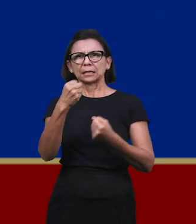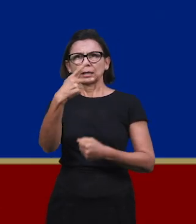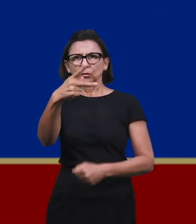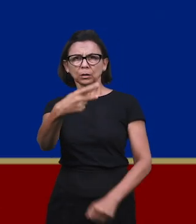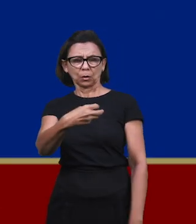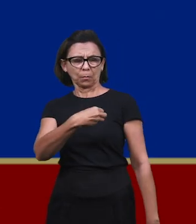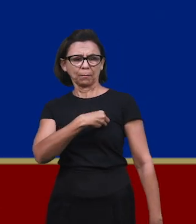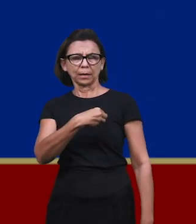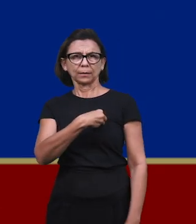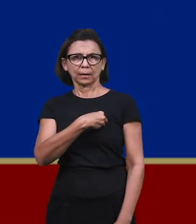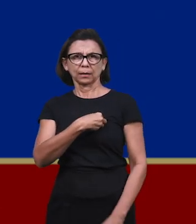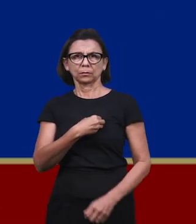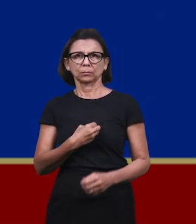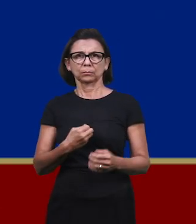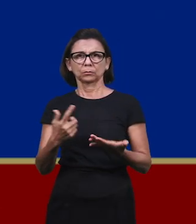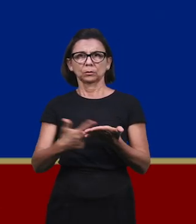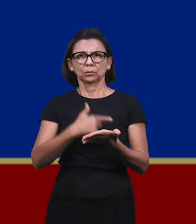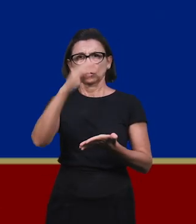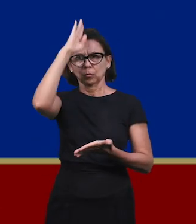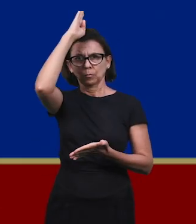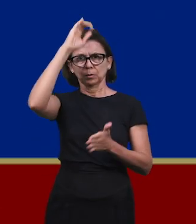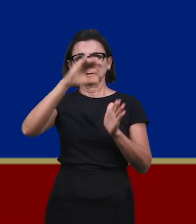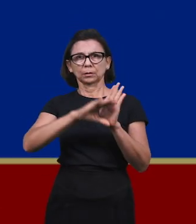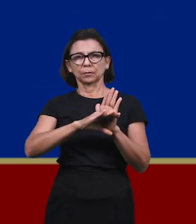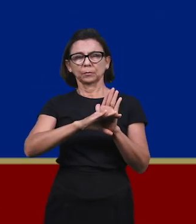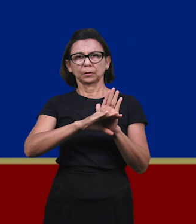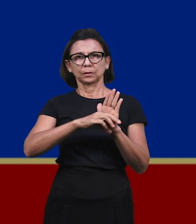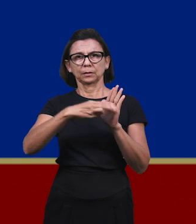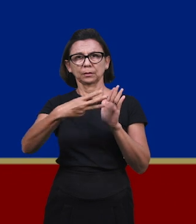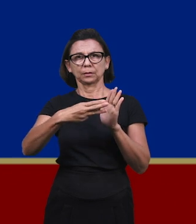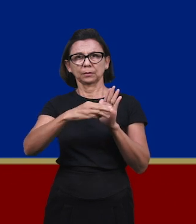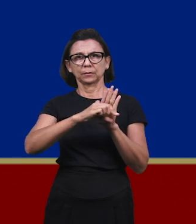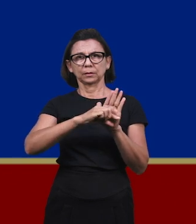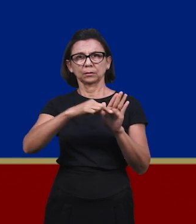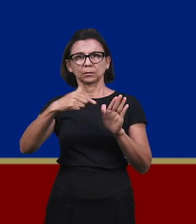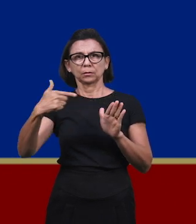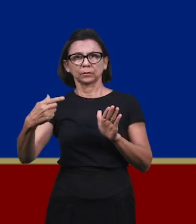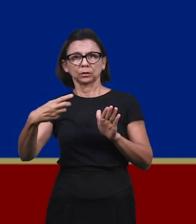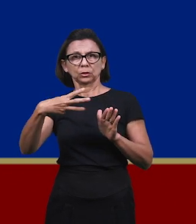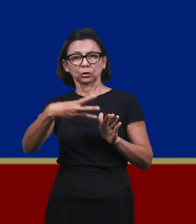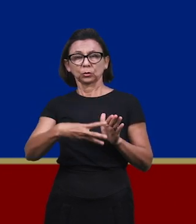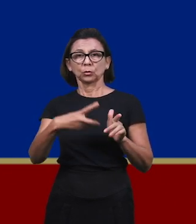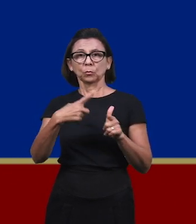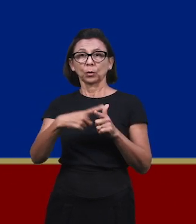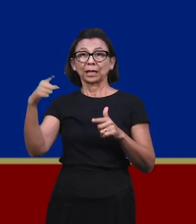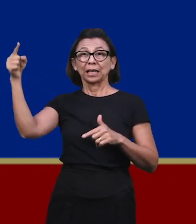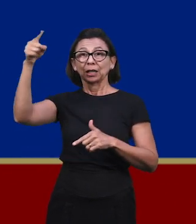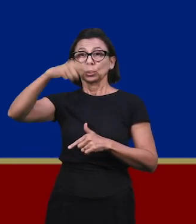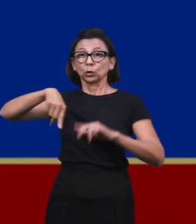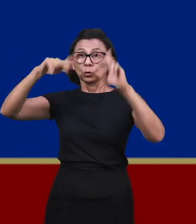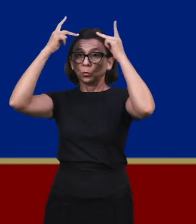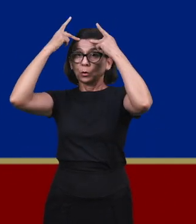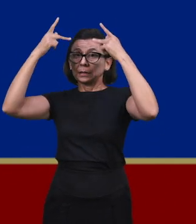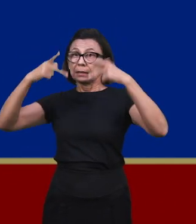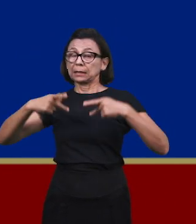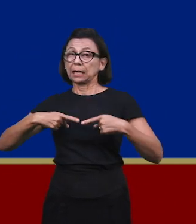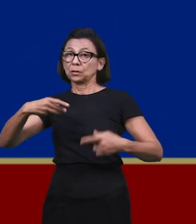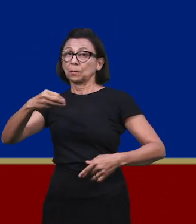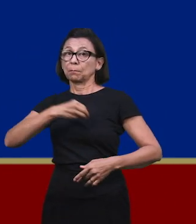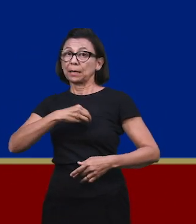car tous sont péchés et ont été déchus de la gloire de Dieu. Tous sont péchés.